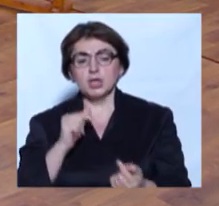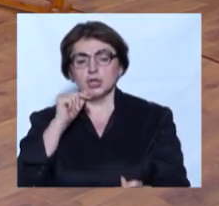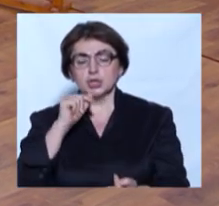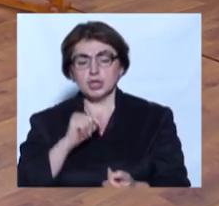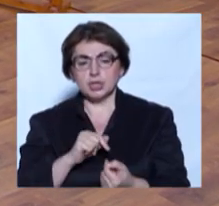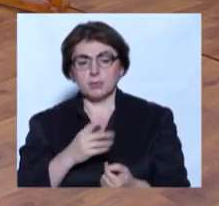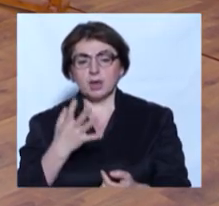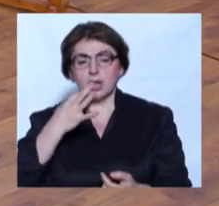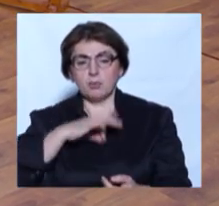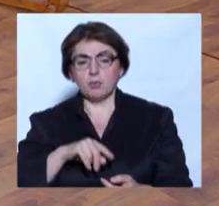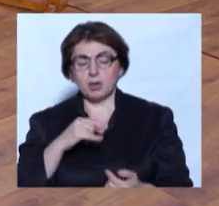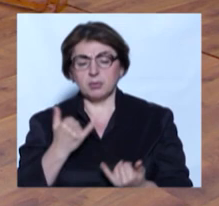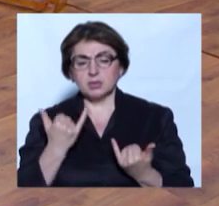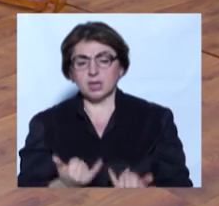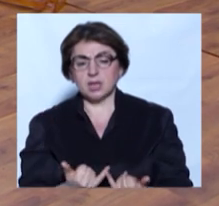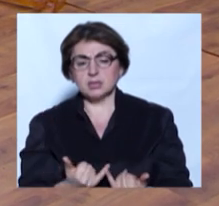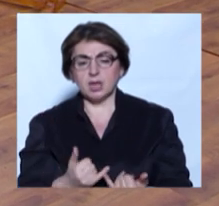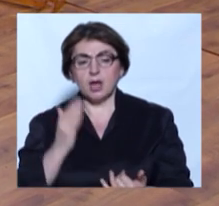შესაბამისად გამოვიყენებ ამას დღეს და